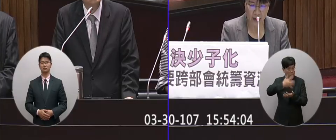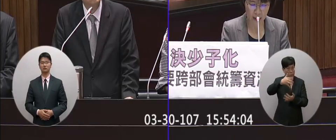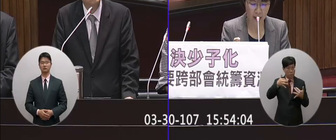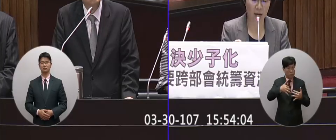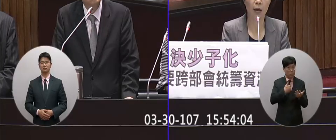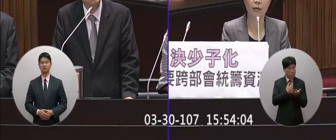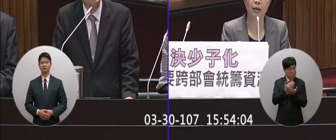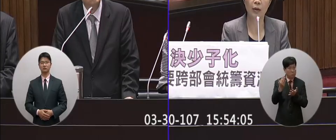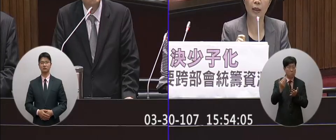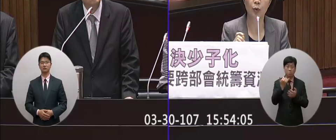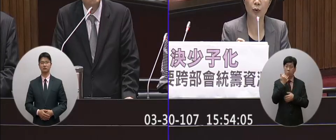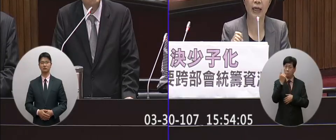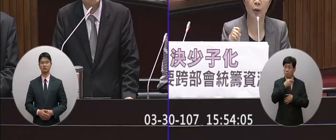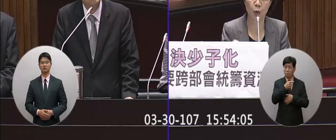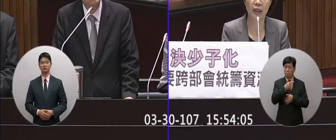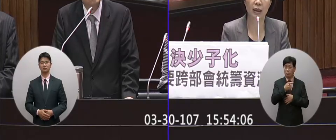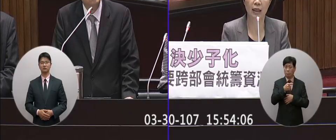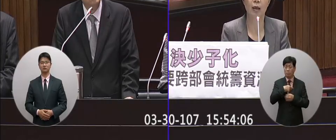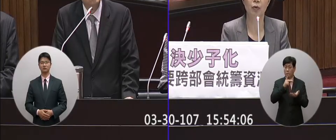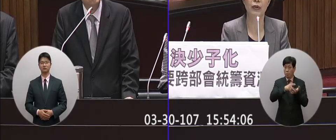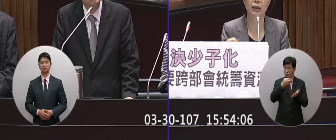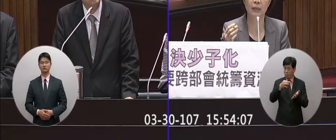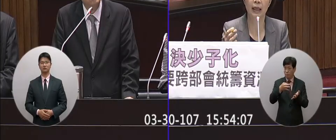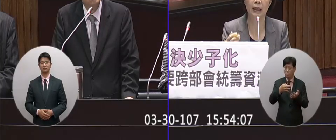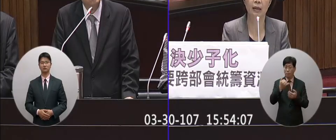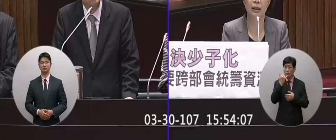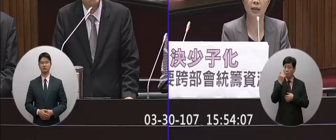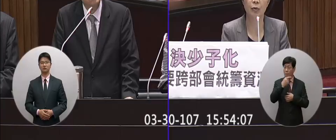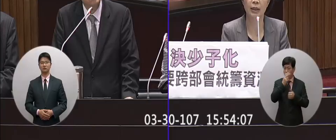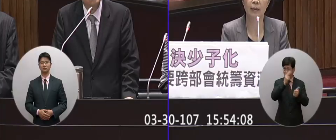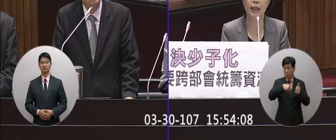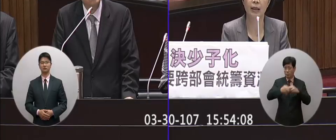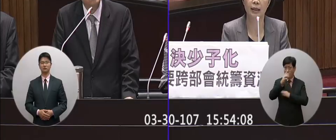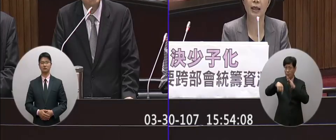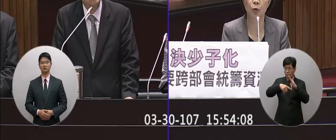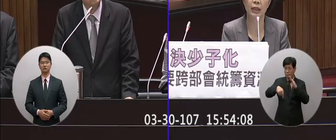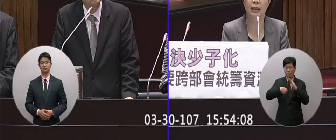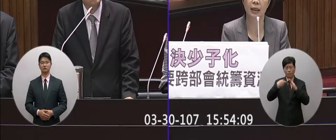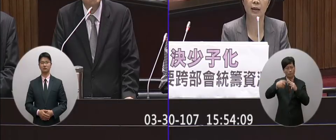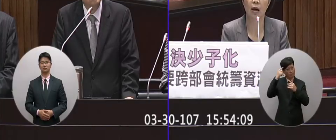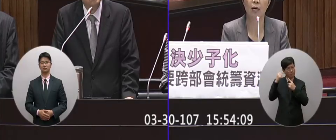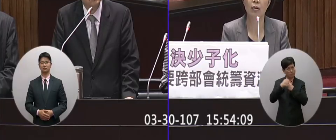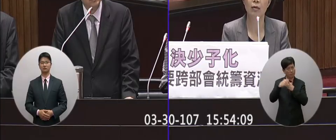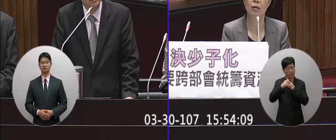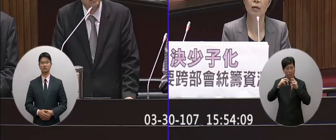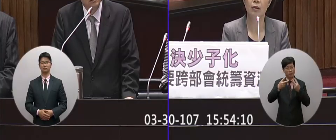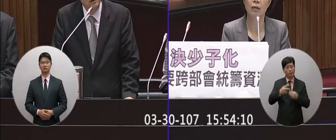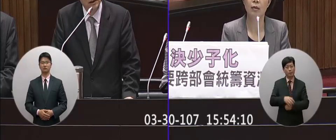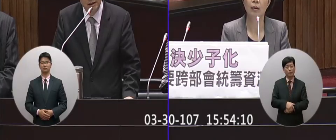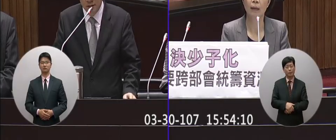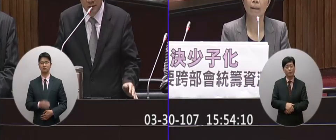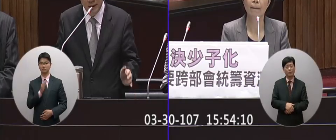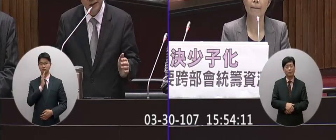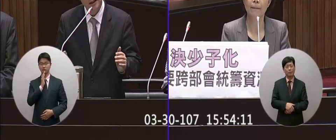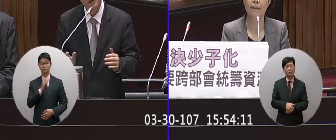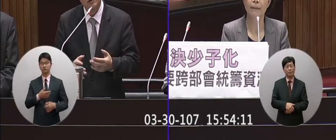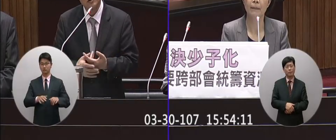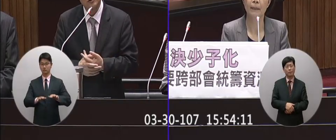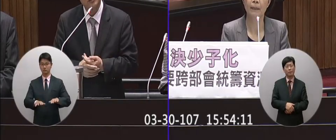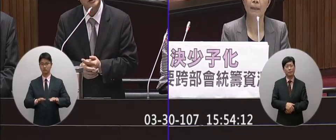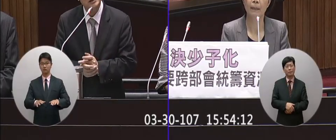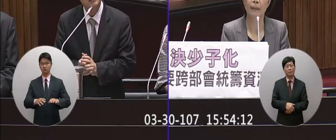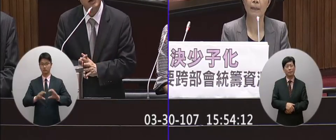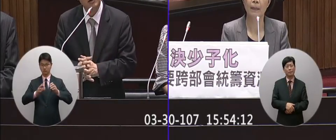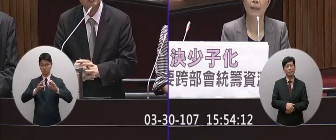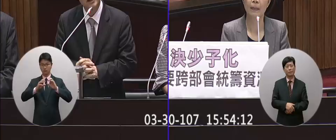个部分是不是社会住宅租金的这个部分是不是可以请行政院这边可以再做一个检讨？ 是，现在